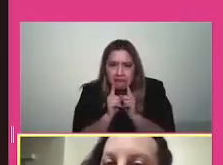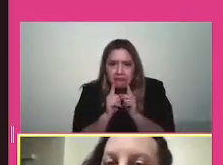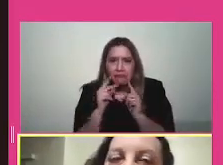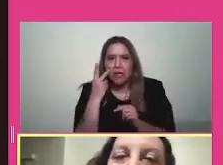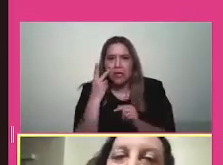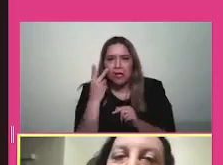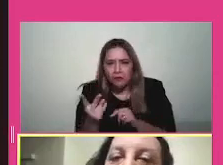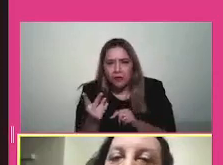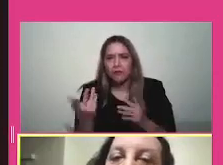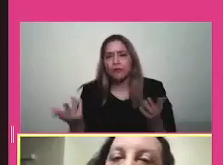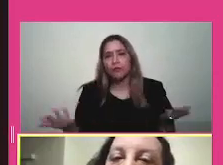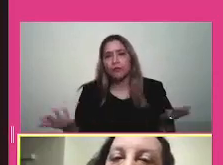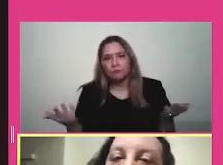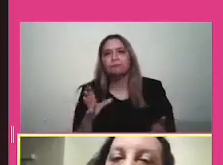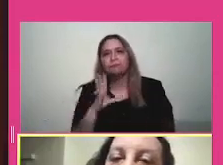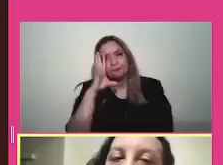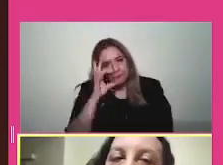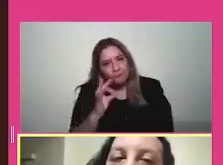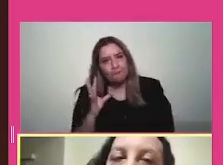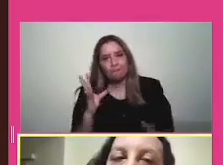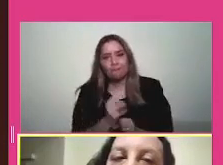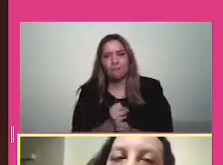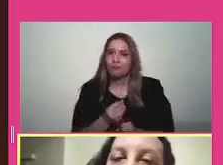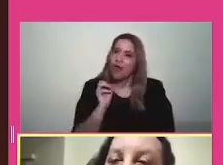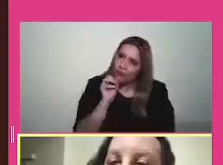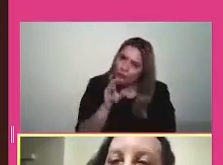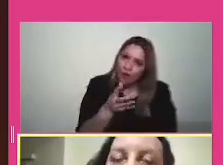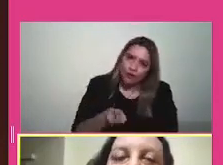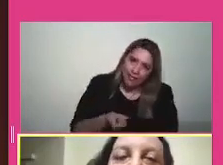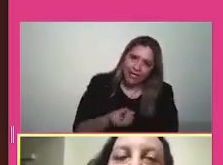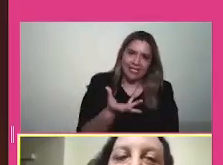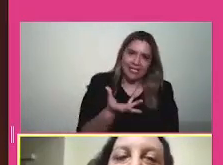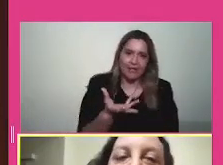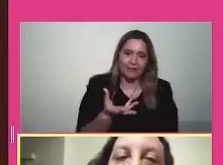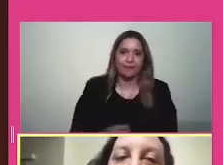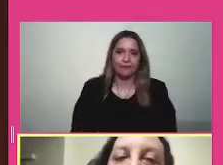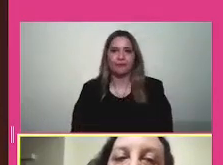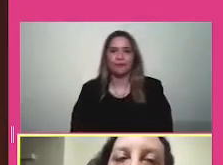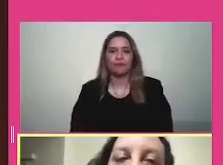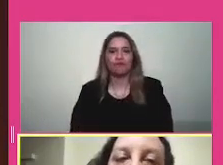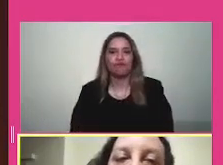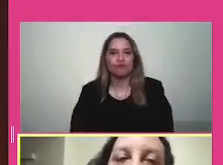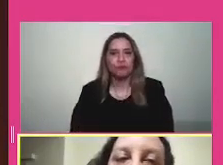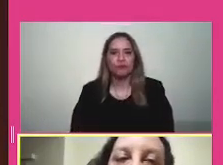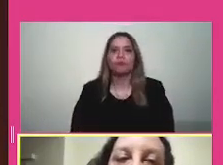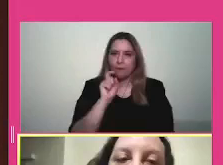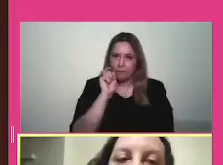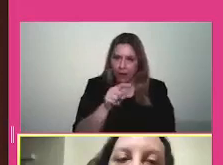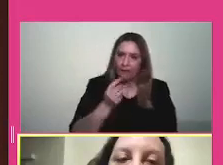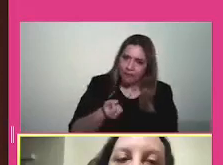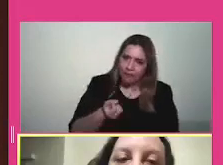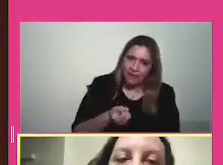το στόμα, οπότε θα δώσουμε ακόμα μία ζαριά. Ρίχνουμε το ζάρι.